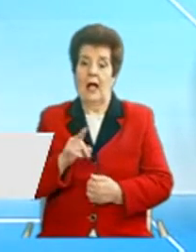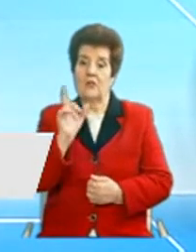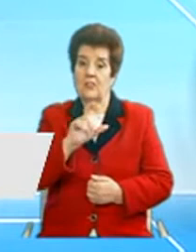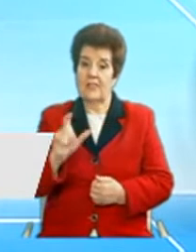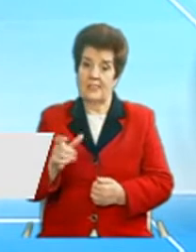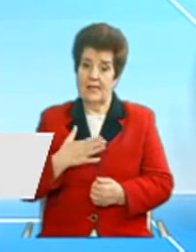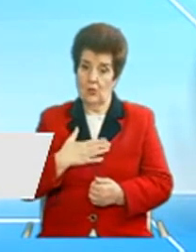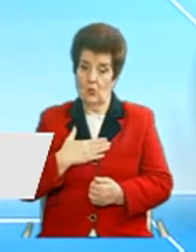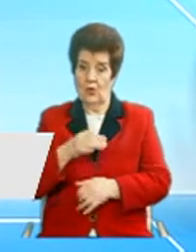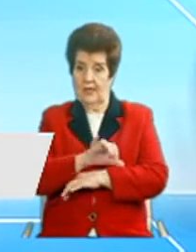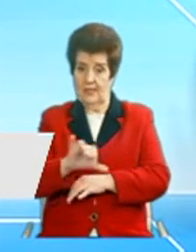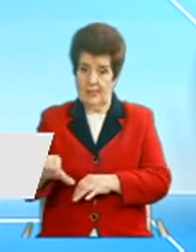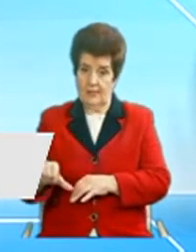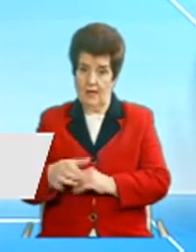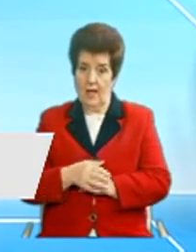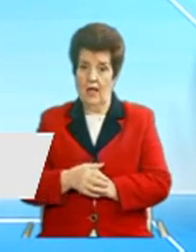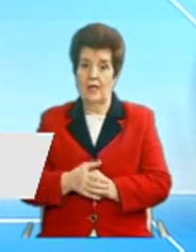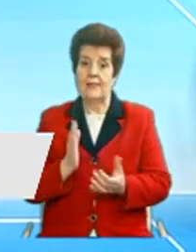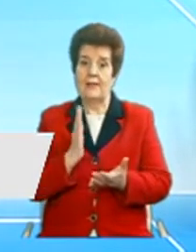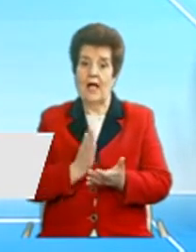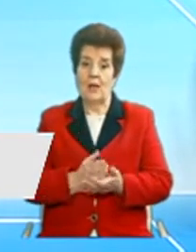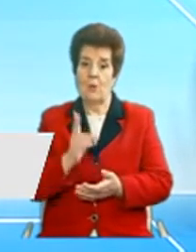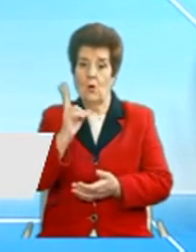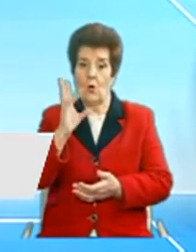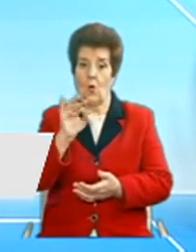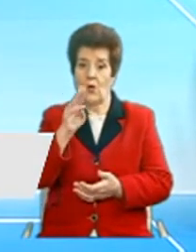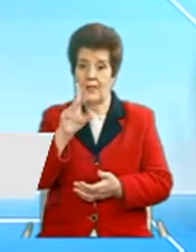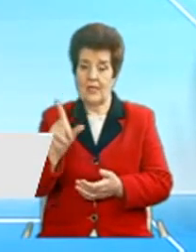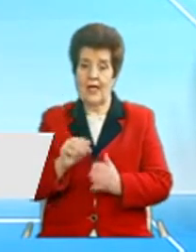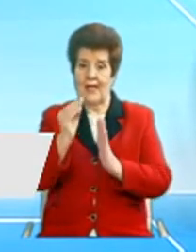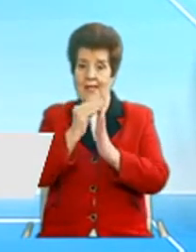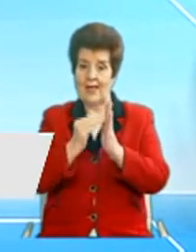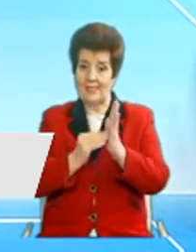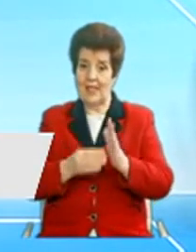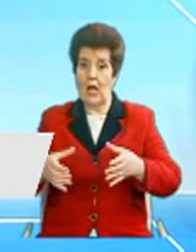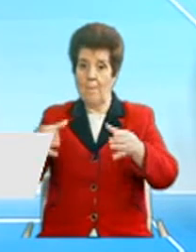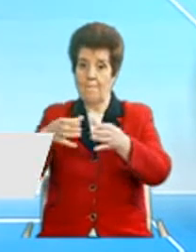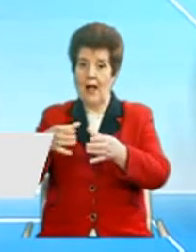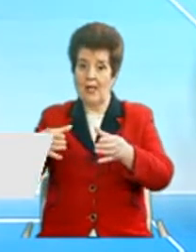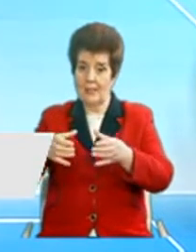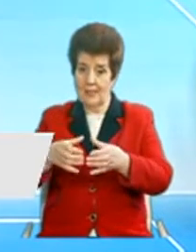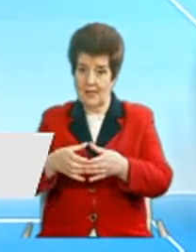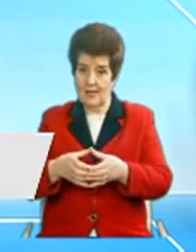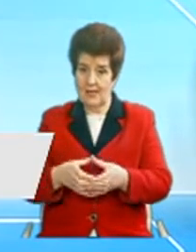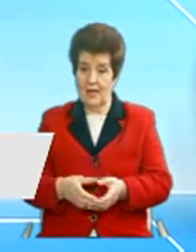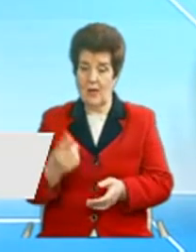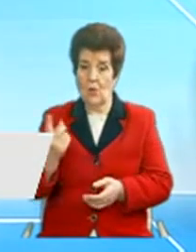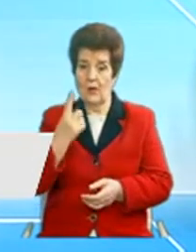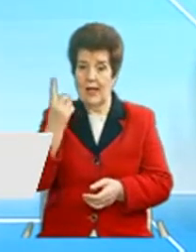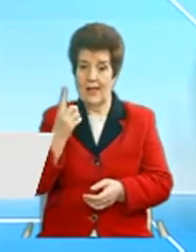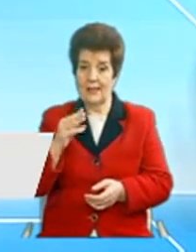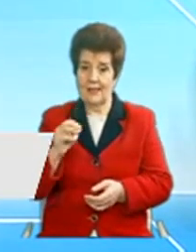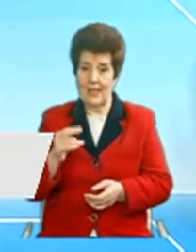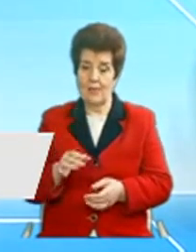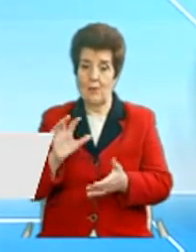cetățenii noștri din diaspora să aibă o cotă în listele partidelor când sunt înaintate pentru